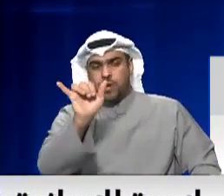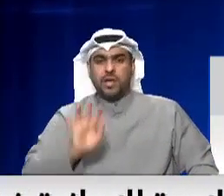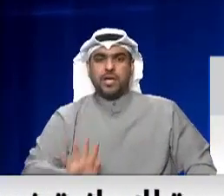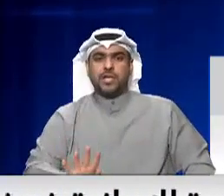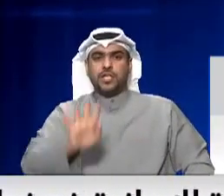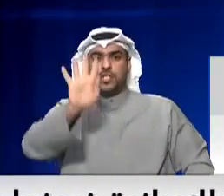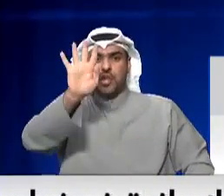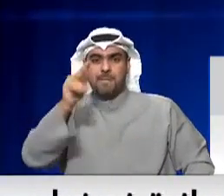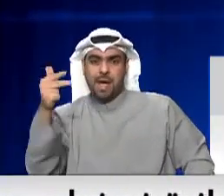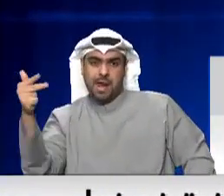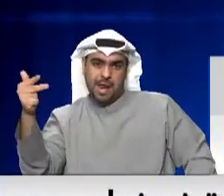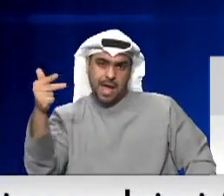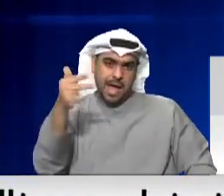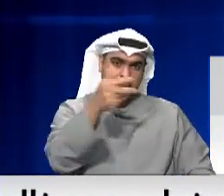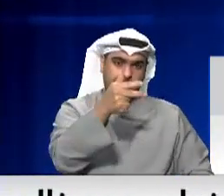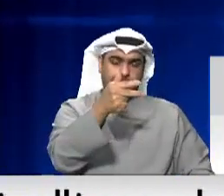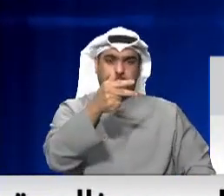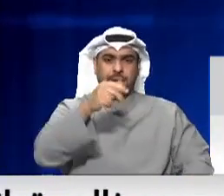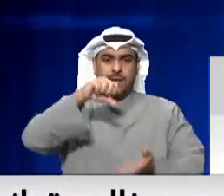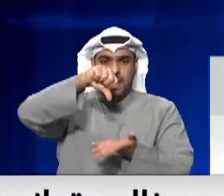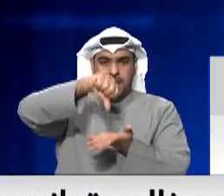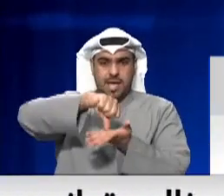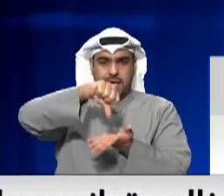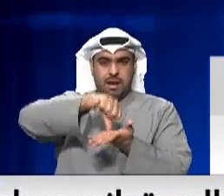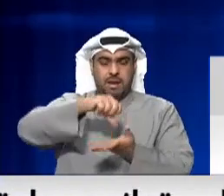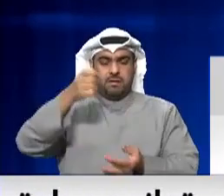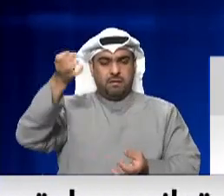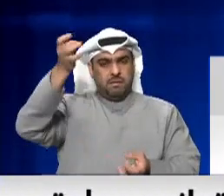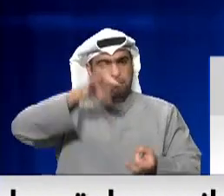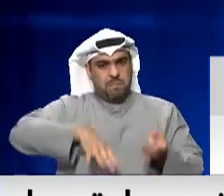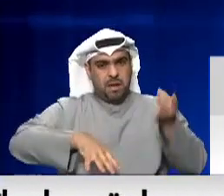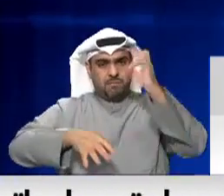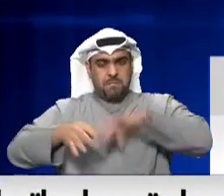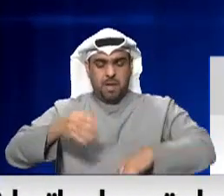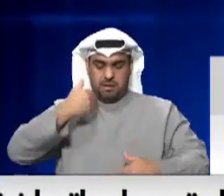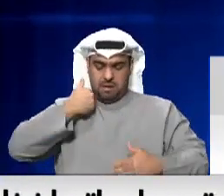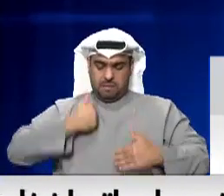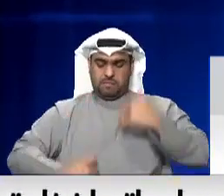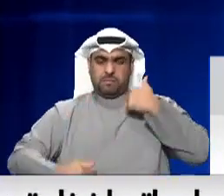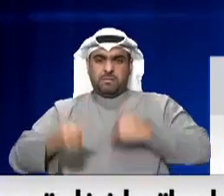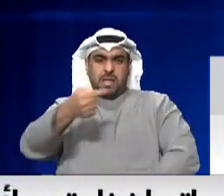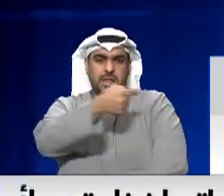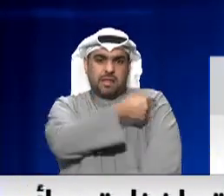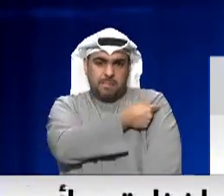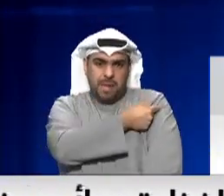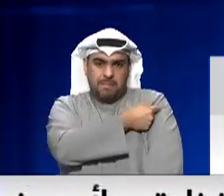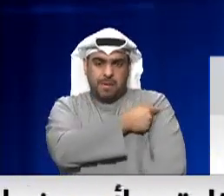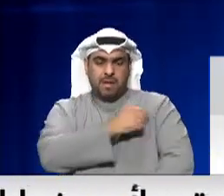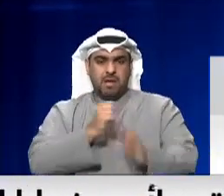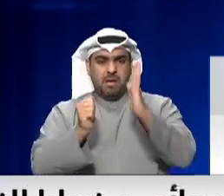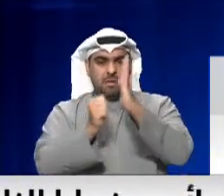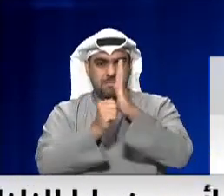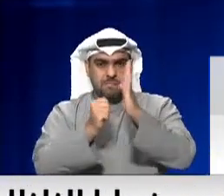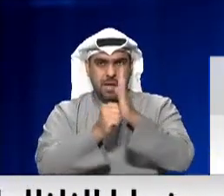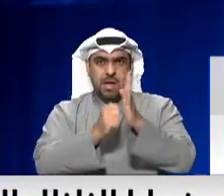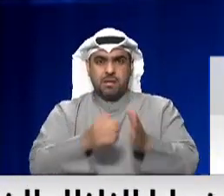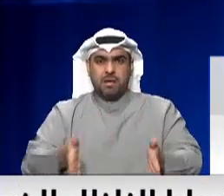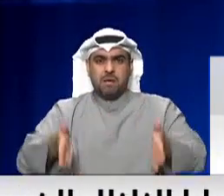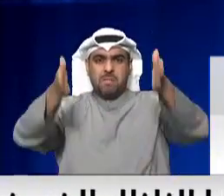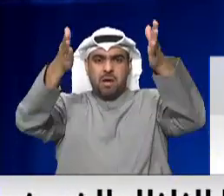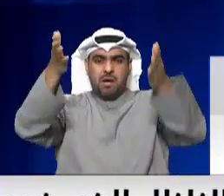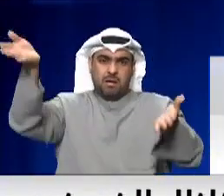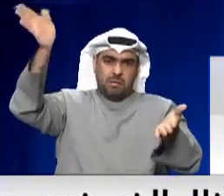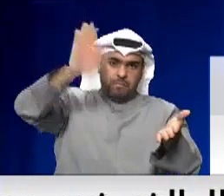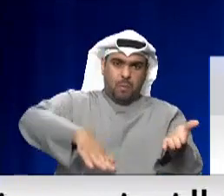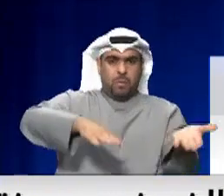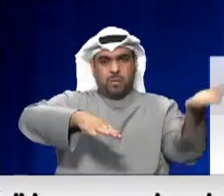غربي إيران، وأسفر عن سقوط العديد من الضحايا والمصابين وتدمير للمرافق العامة